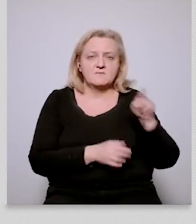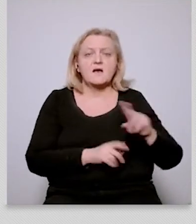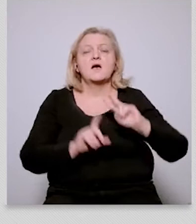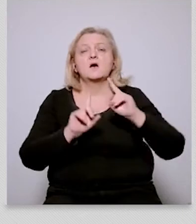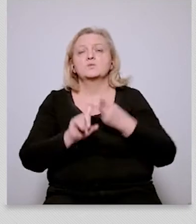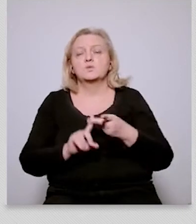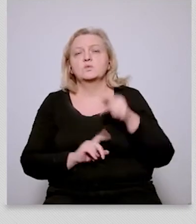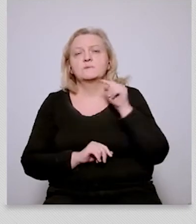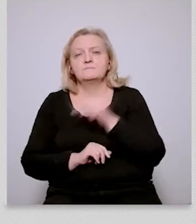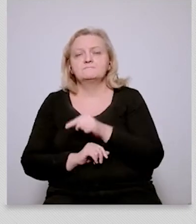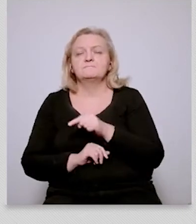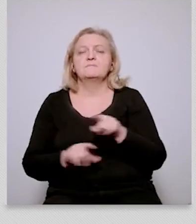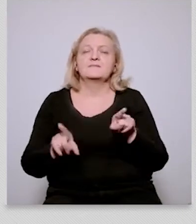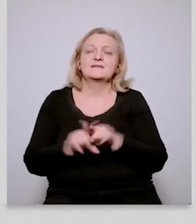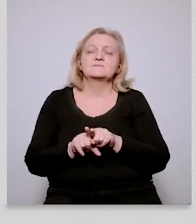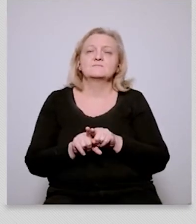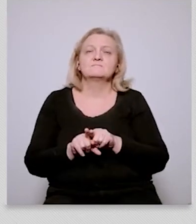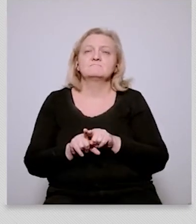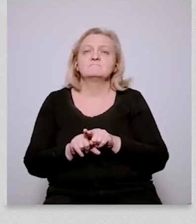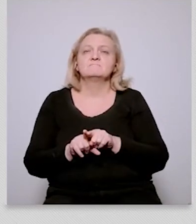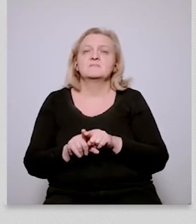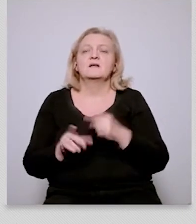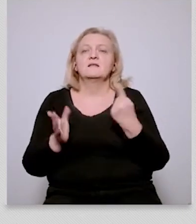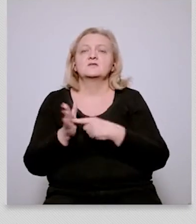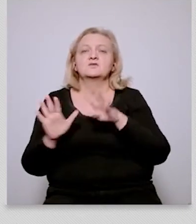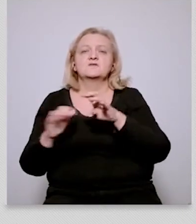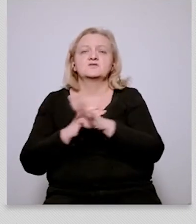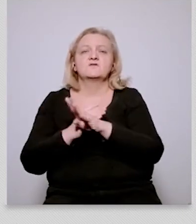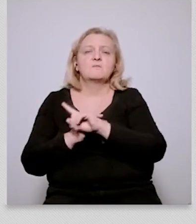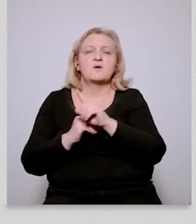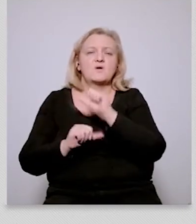to jest zestawiane ze traumą lat dziewięćdziesiątych.